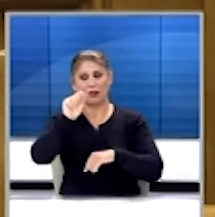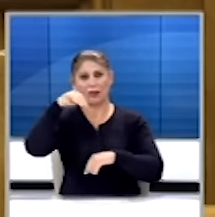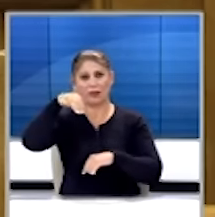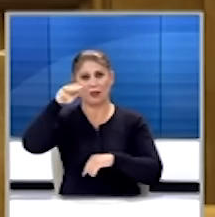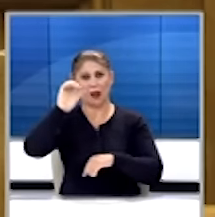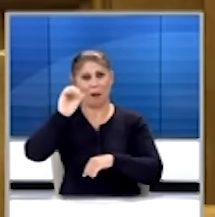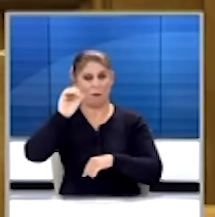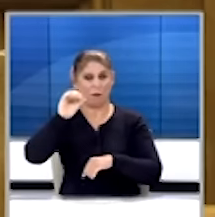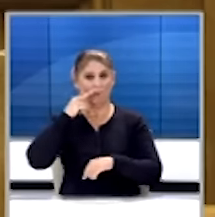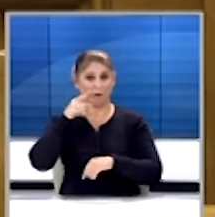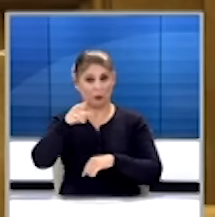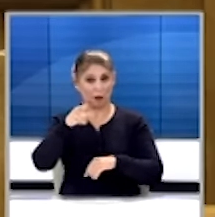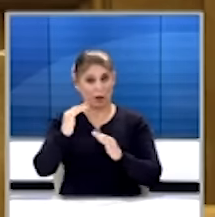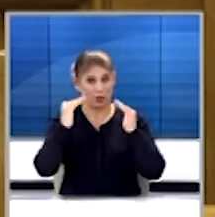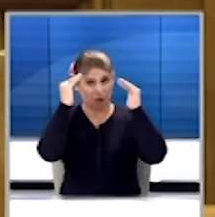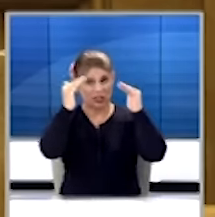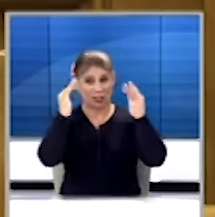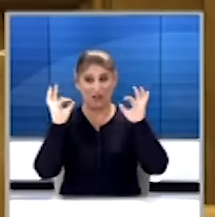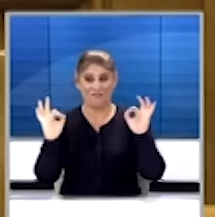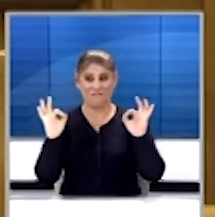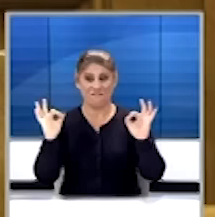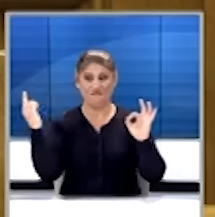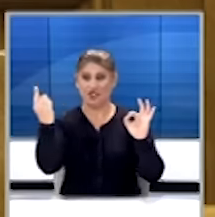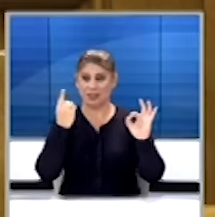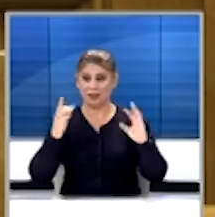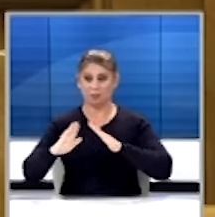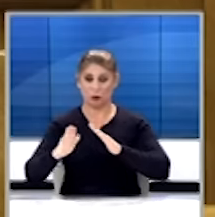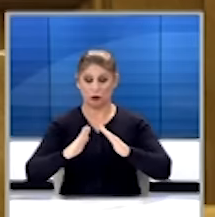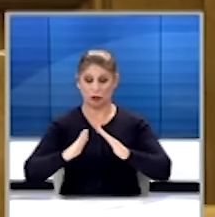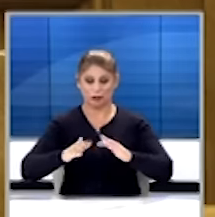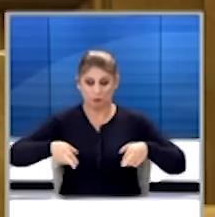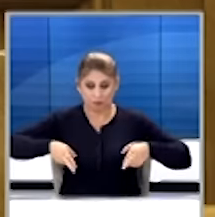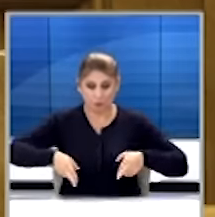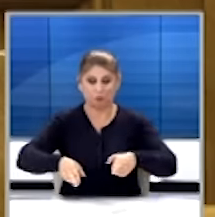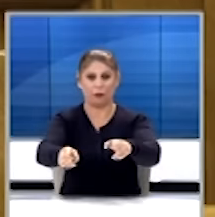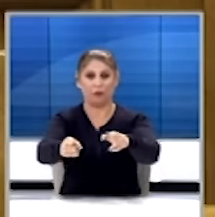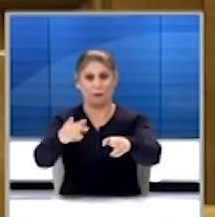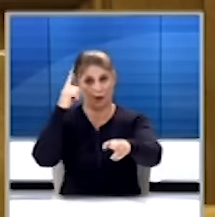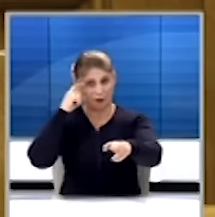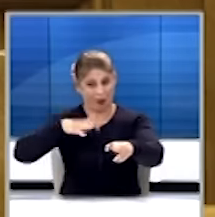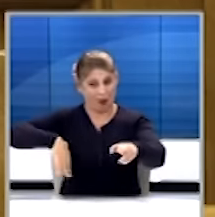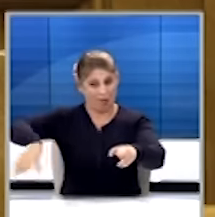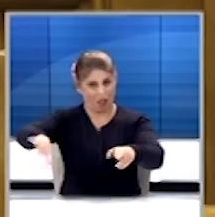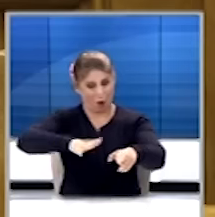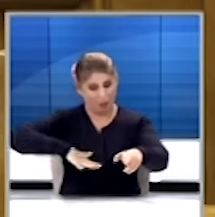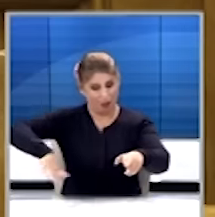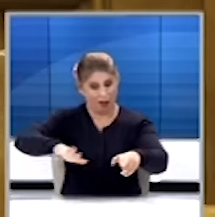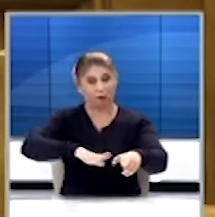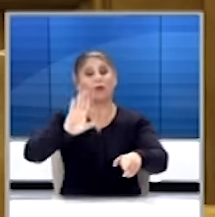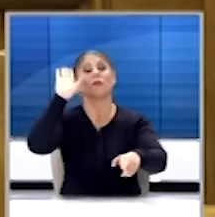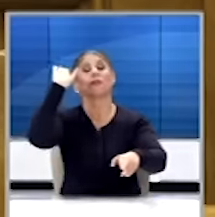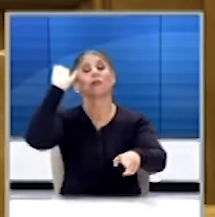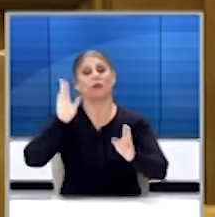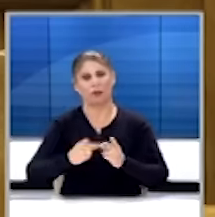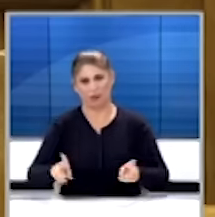στην περιοχή υψηλής φυσικής προστασίας, αλλά να ξέρετε ότι ο λαός της περιοχής δεν θα το επιτρέψει.